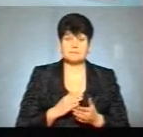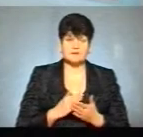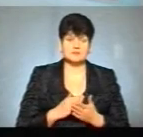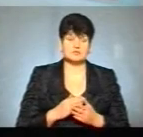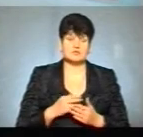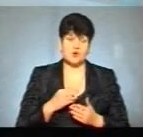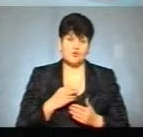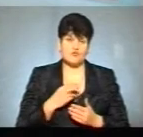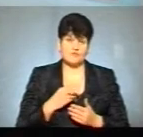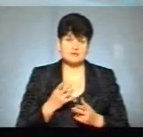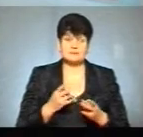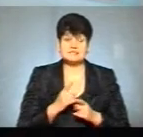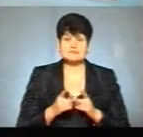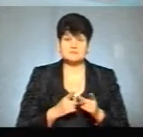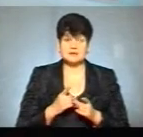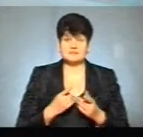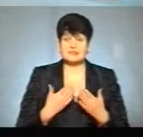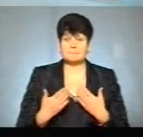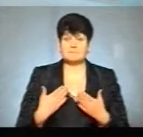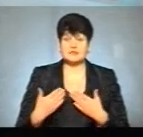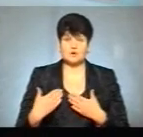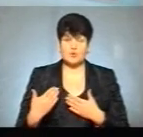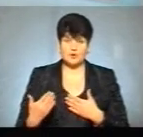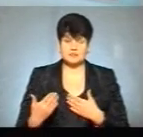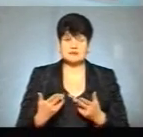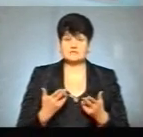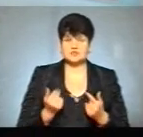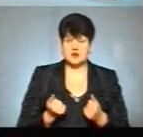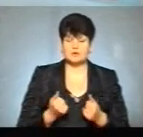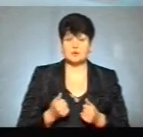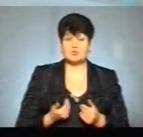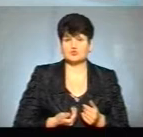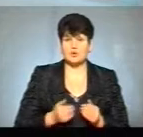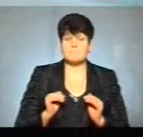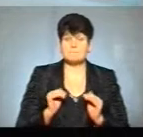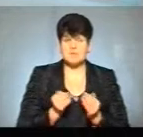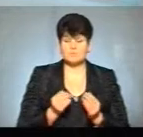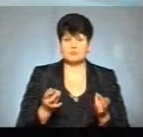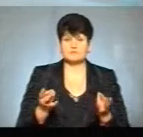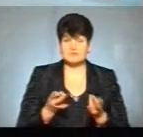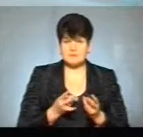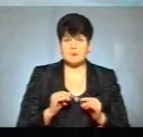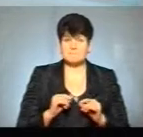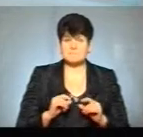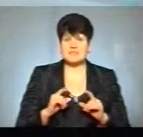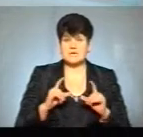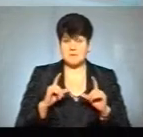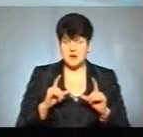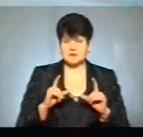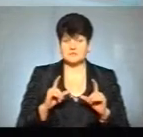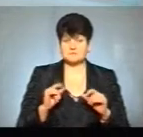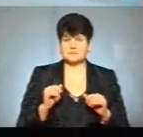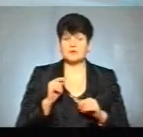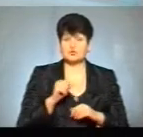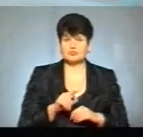Володимирович, щоб змінювати концепції, підходи. А, звичайно, сам прожитковий мінімум треба піднімати, і тому що